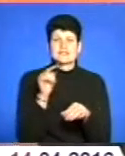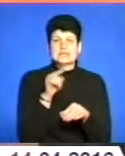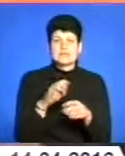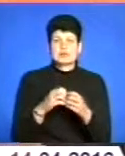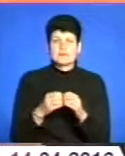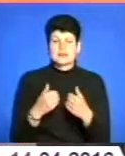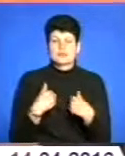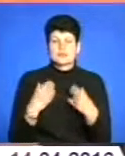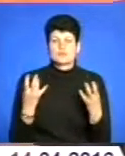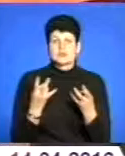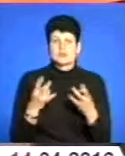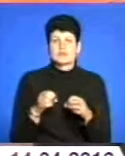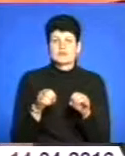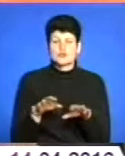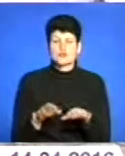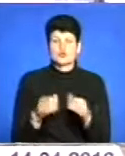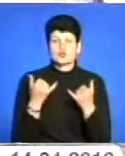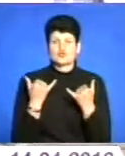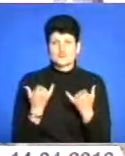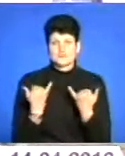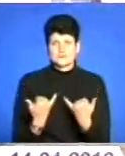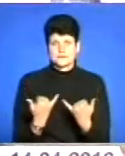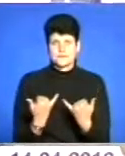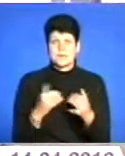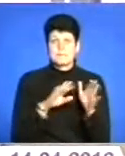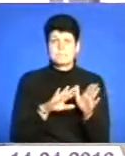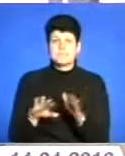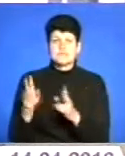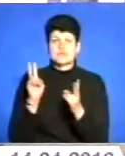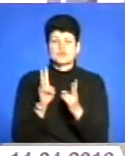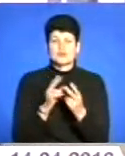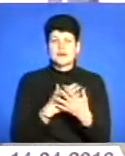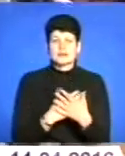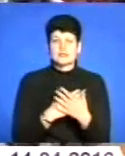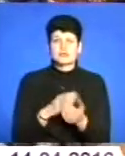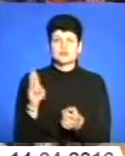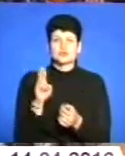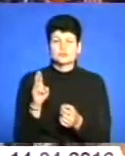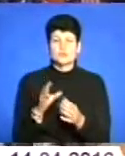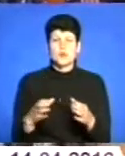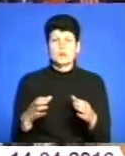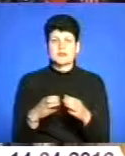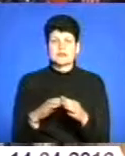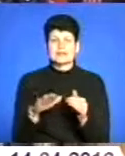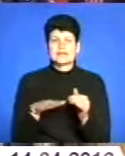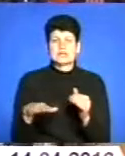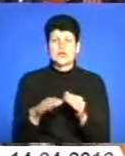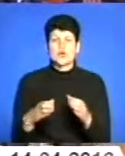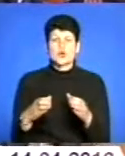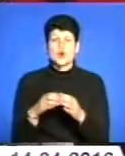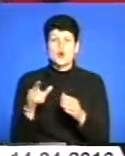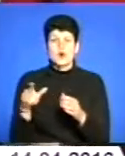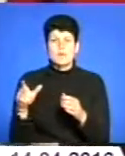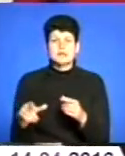нам потрібно вирішувати сьогодні і вже. Після зустрічі з активом Шумської об'єднаної територіальної громади